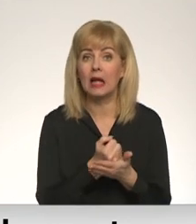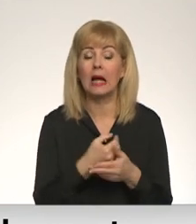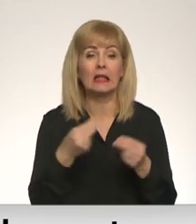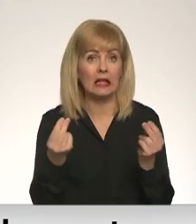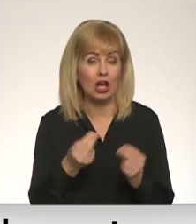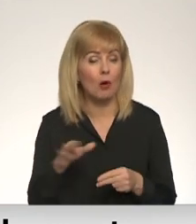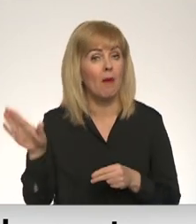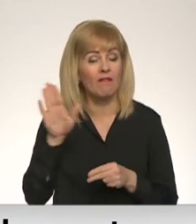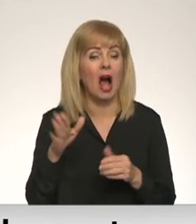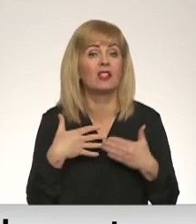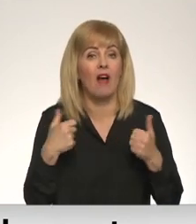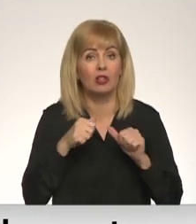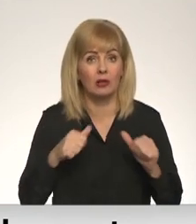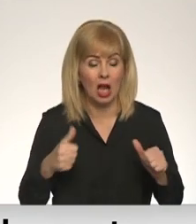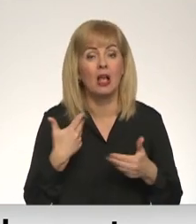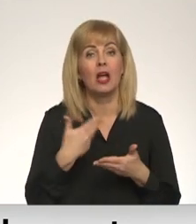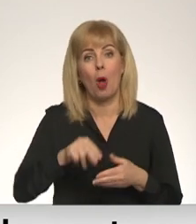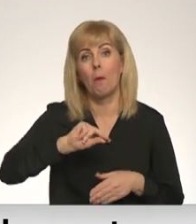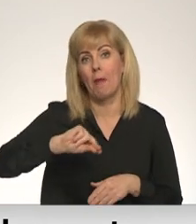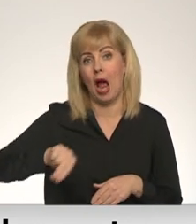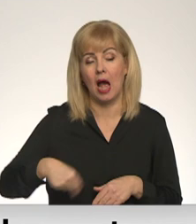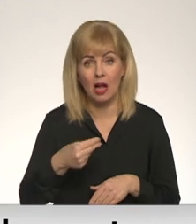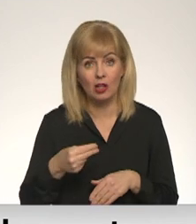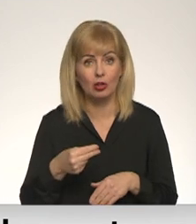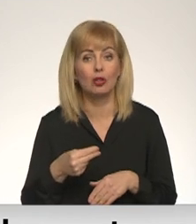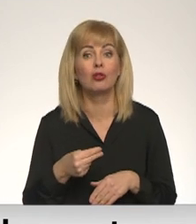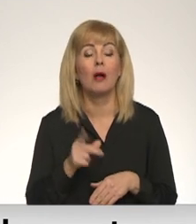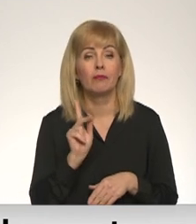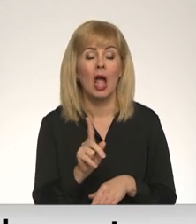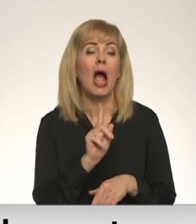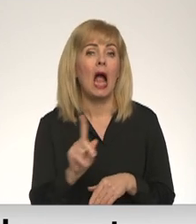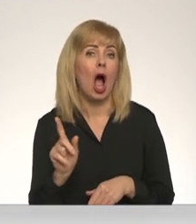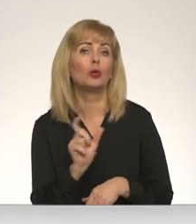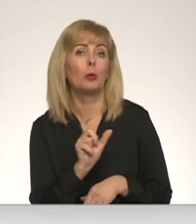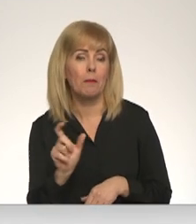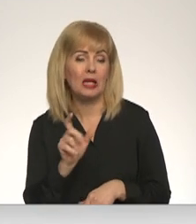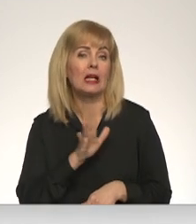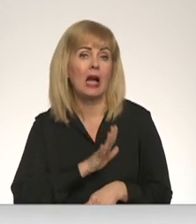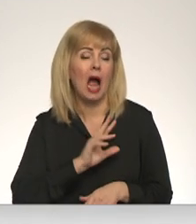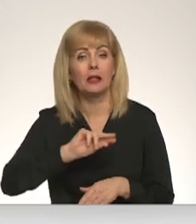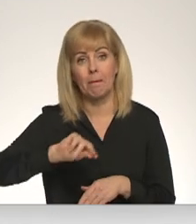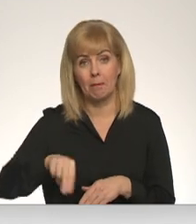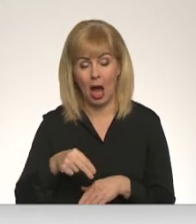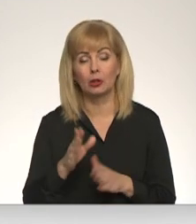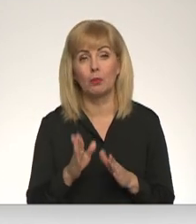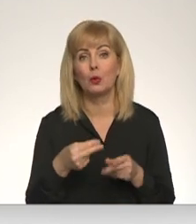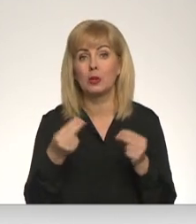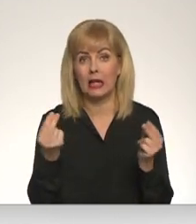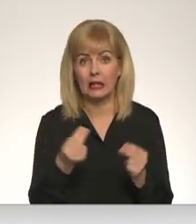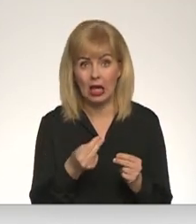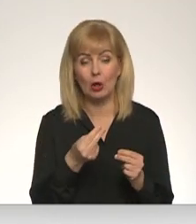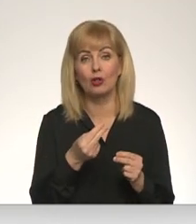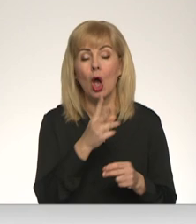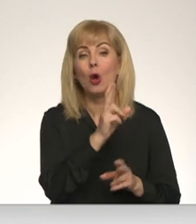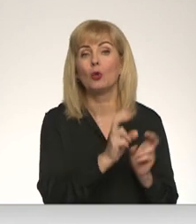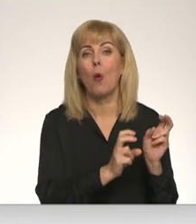Nacionālā veselības dienesta puses esot parakstīts. Kuru katru momentu tiek gaidīts parakstīts līgums no ražotāja puses?